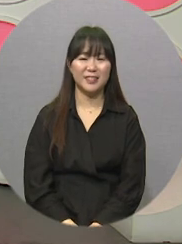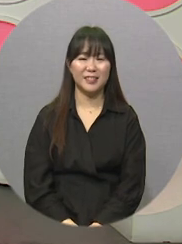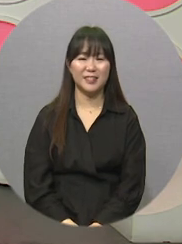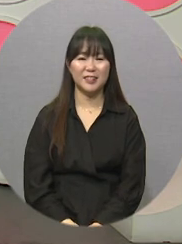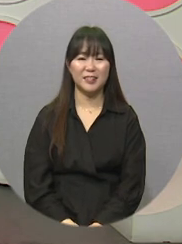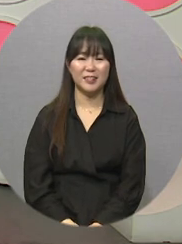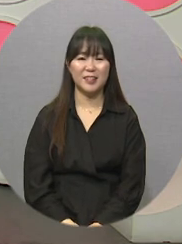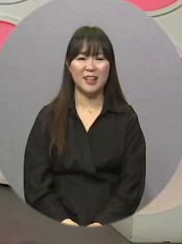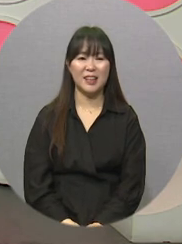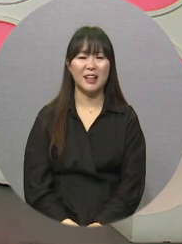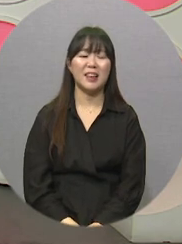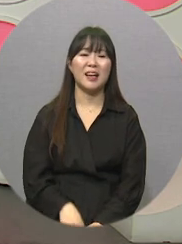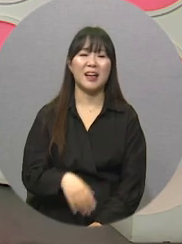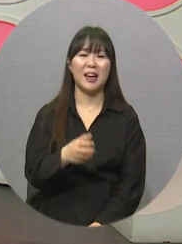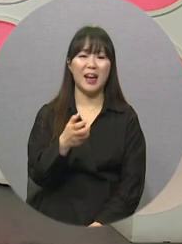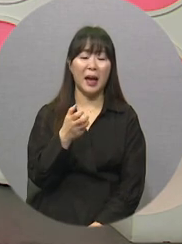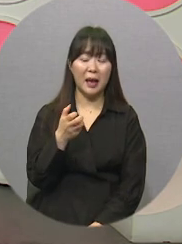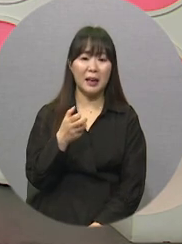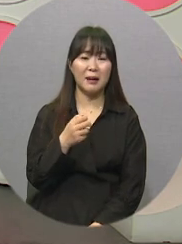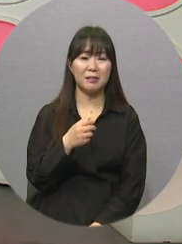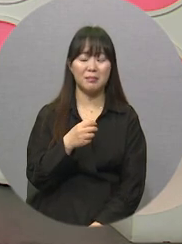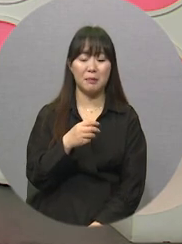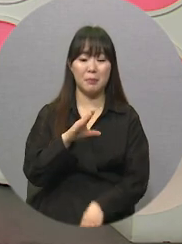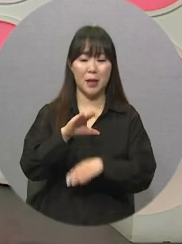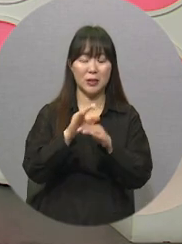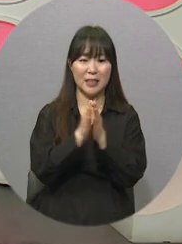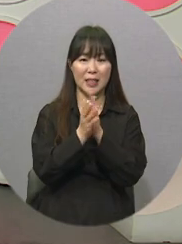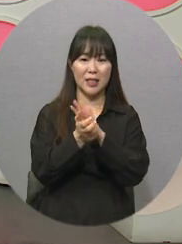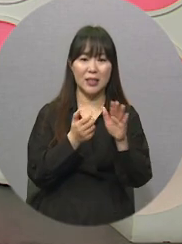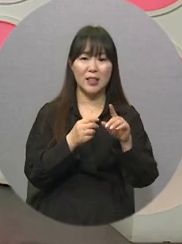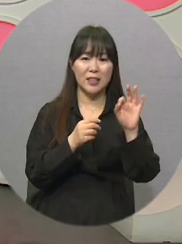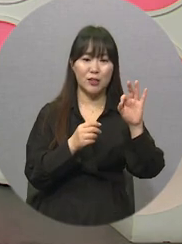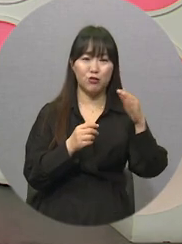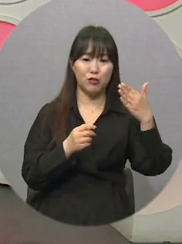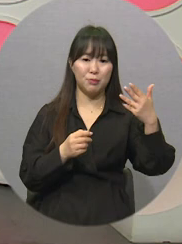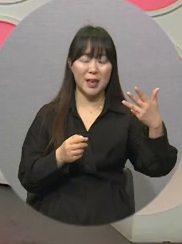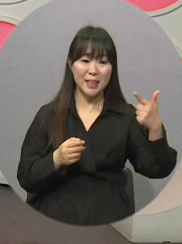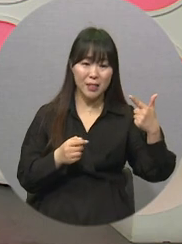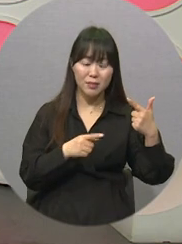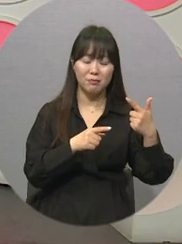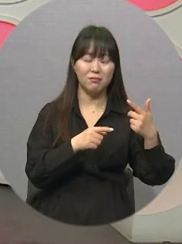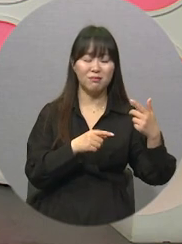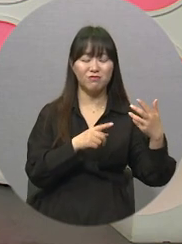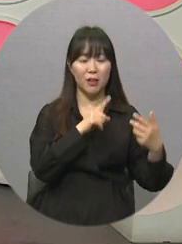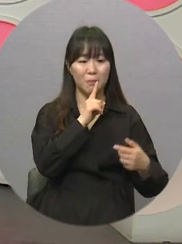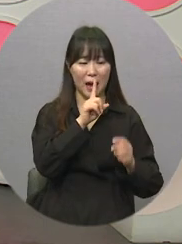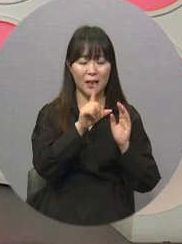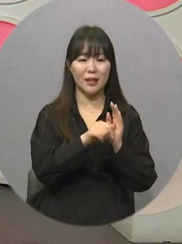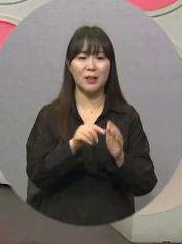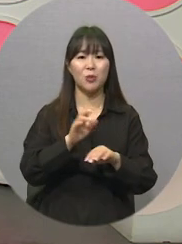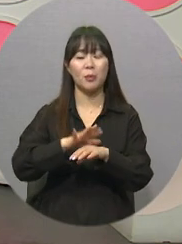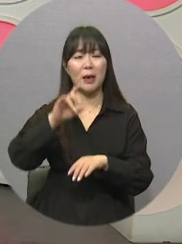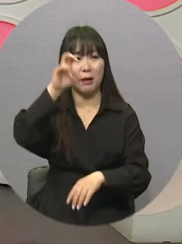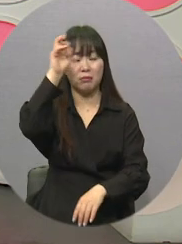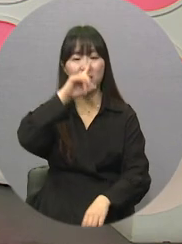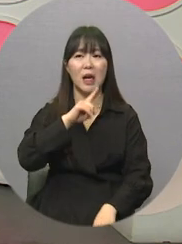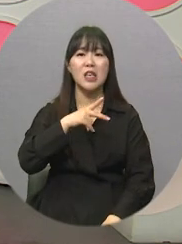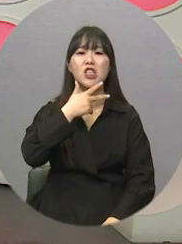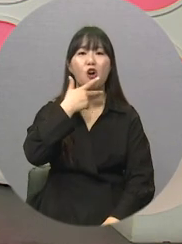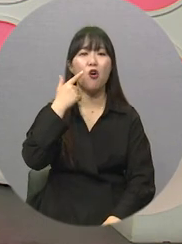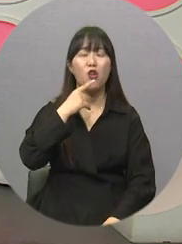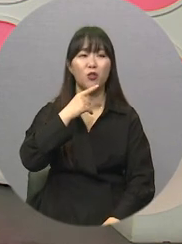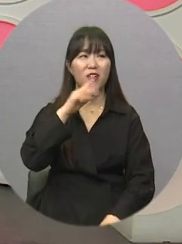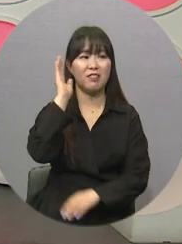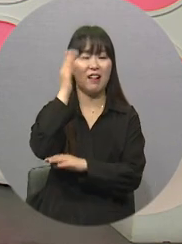네. 아까도 우리 PD님이 그 저희가 방송 들어갈 때 19, 8 이렇게 하잖아요. 근데 손빈 씨가 아, 영어로 좀